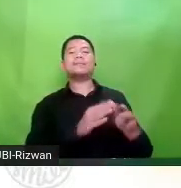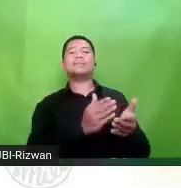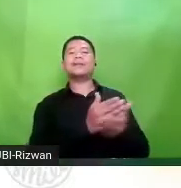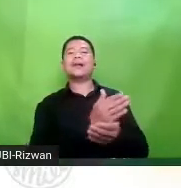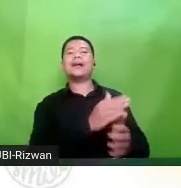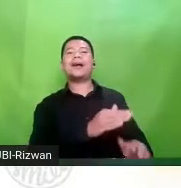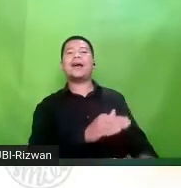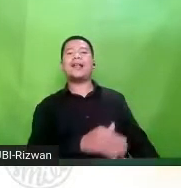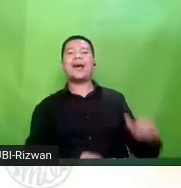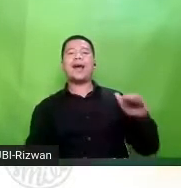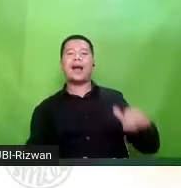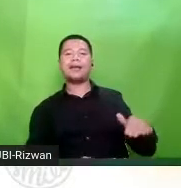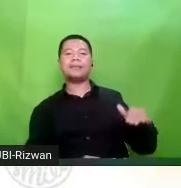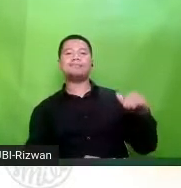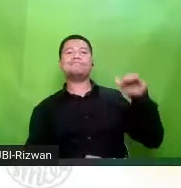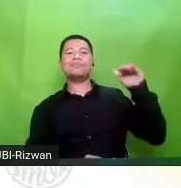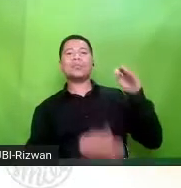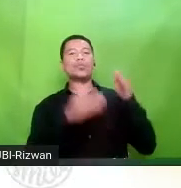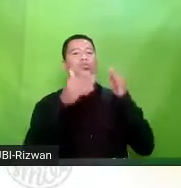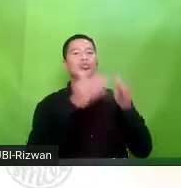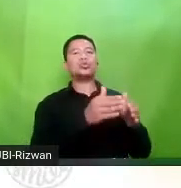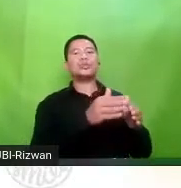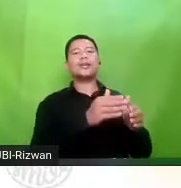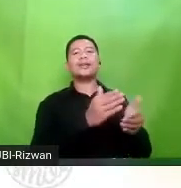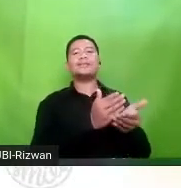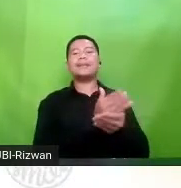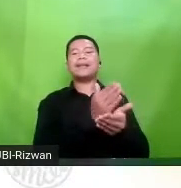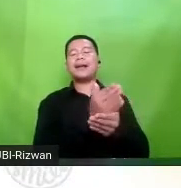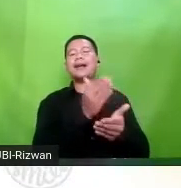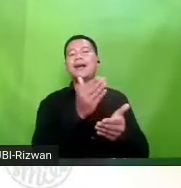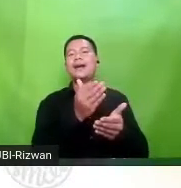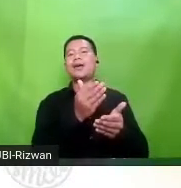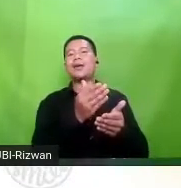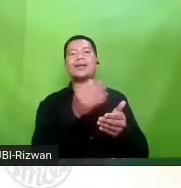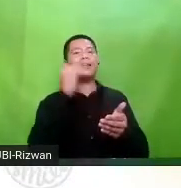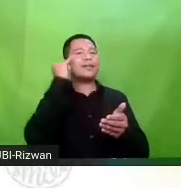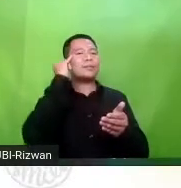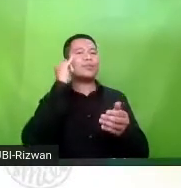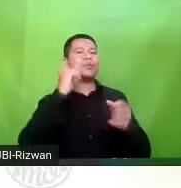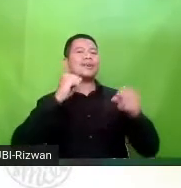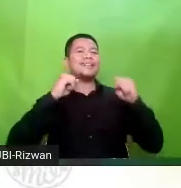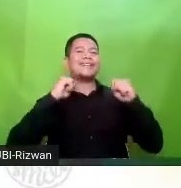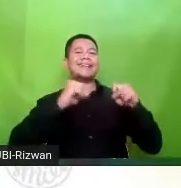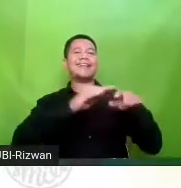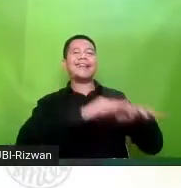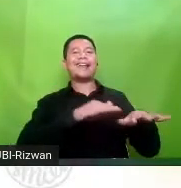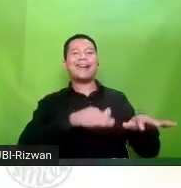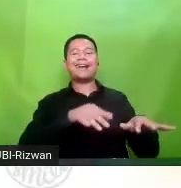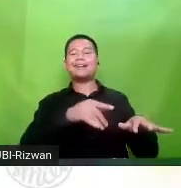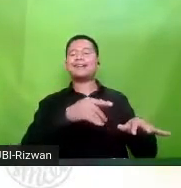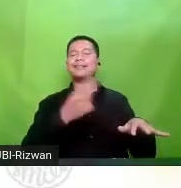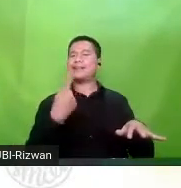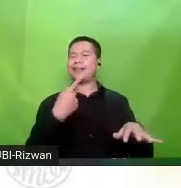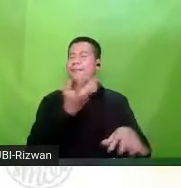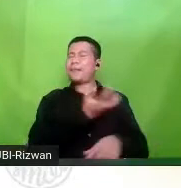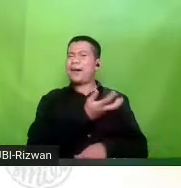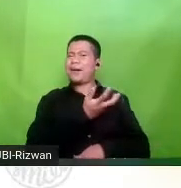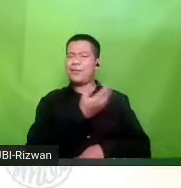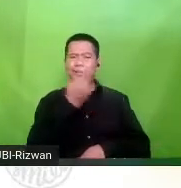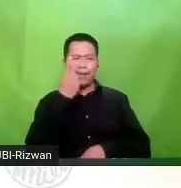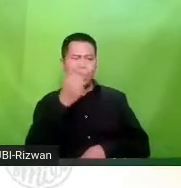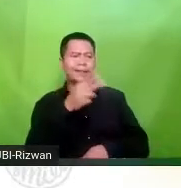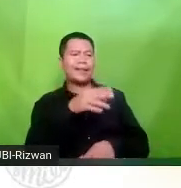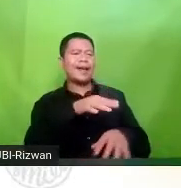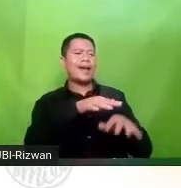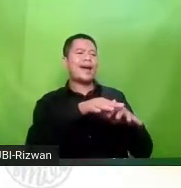di bidang ilmu kesehatan anak, kita sangat ingin sebetulnya mengenali kelainan-kelainan yang